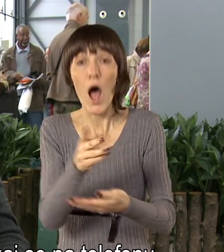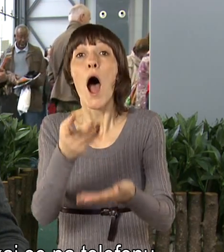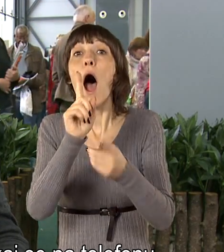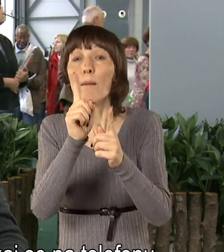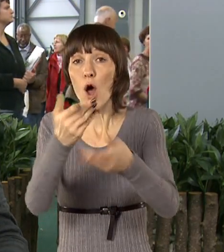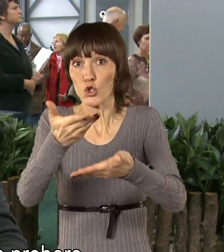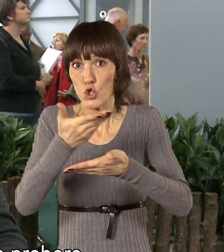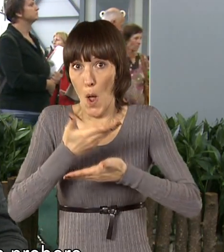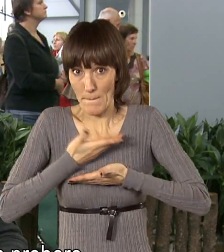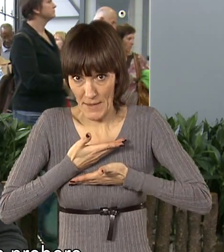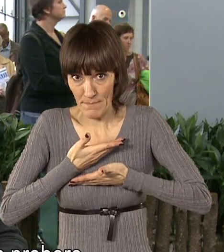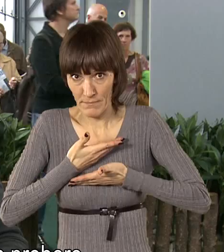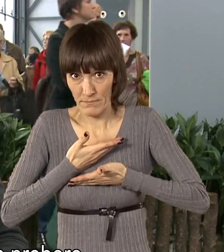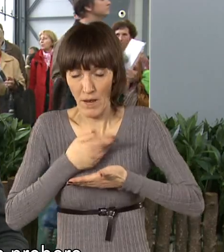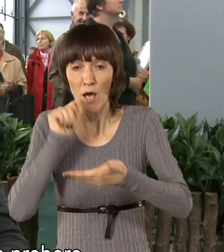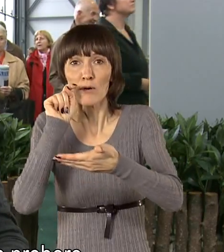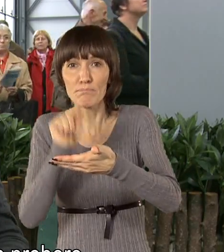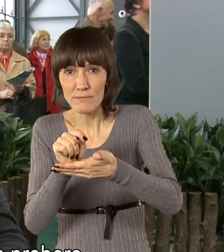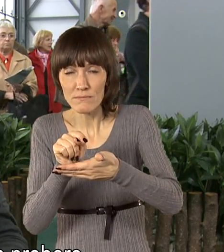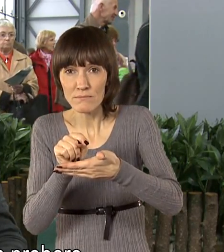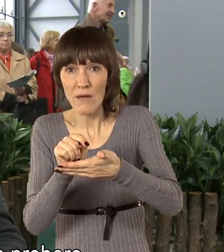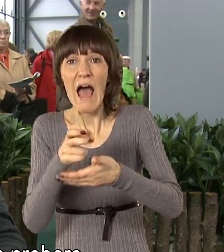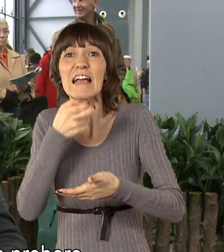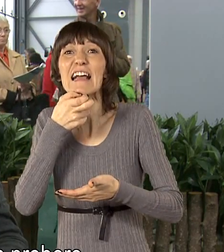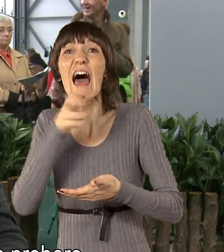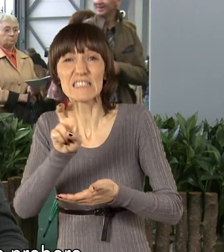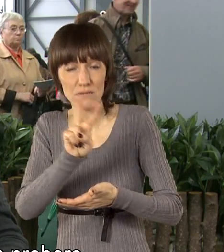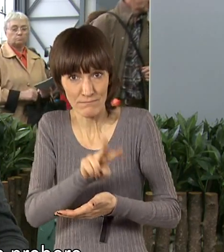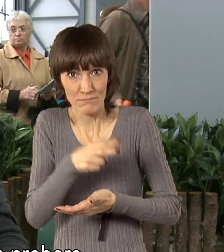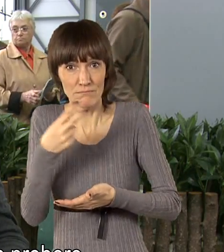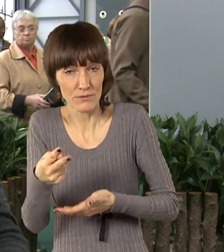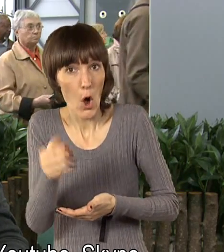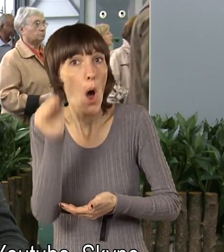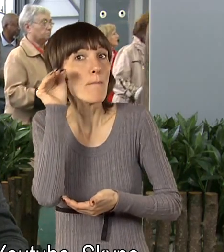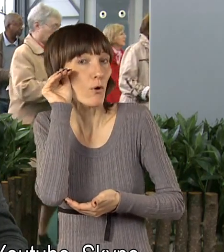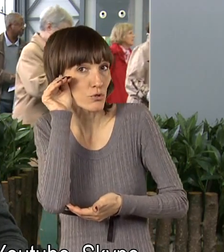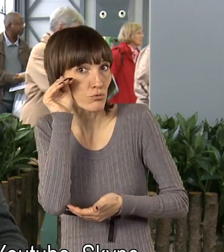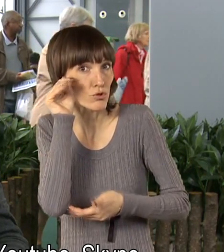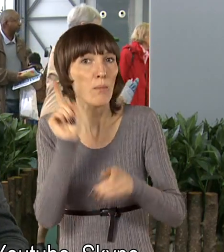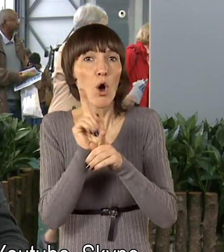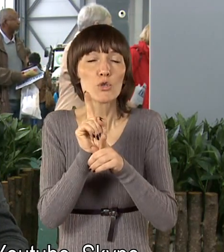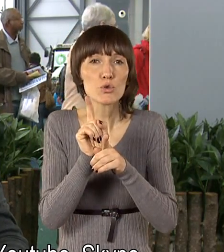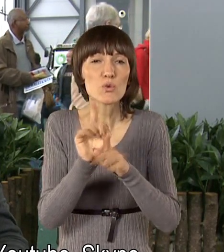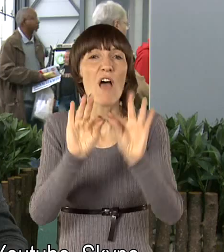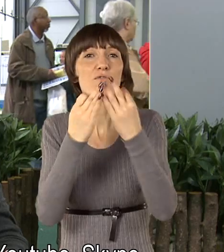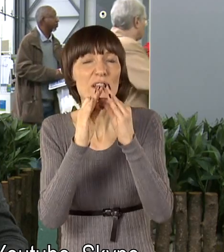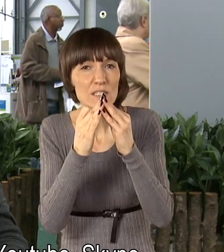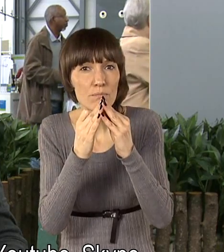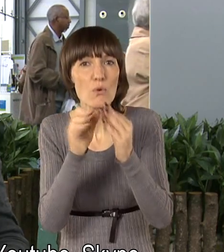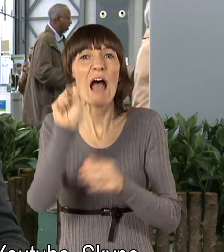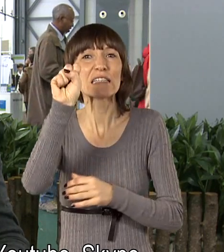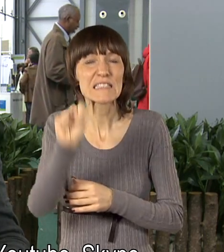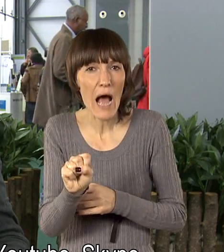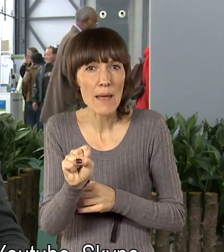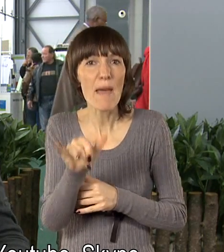text messages, dobivam jih, bere, prebiram e-maile, pošiljam maile, grem na Facebook, grem na